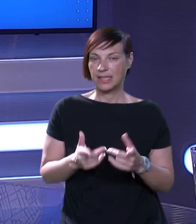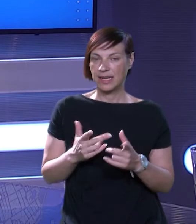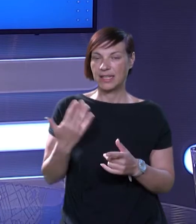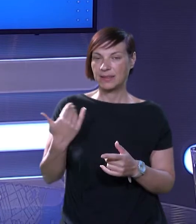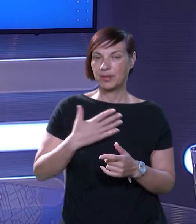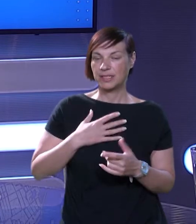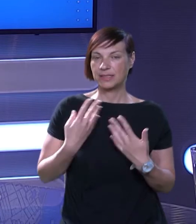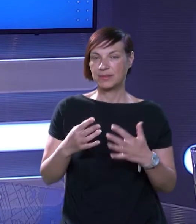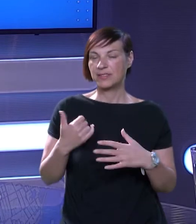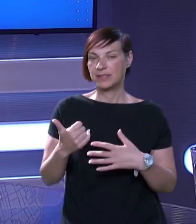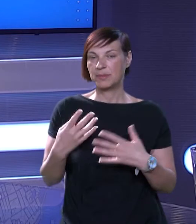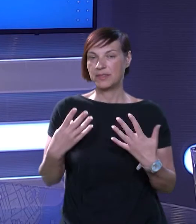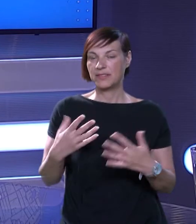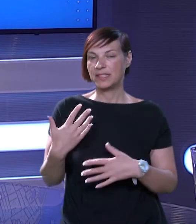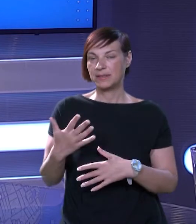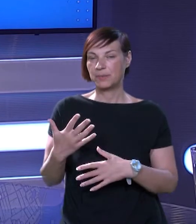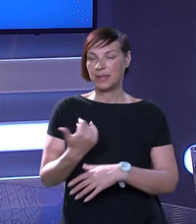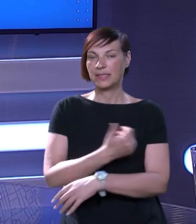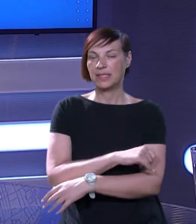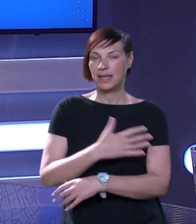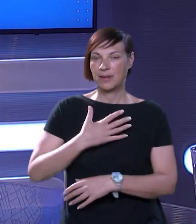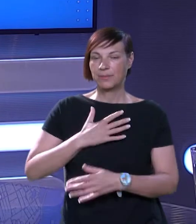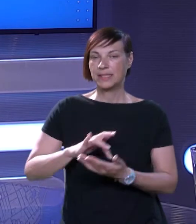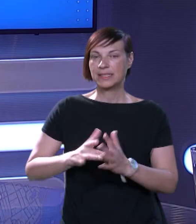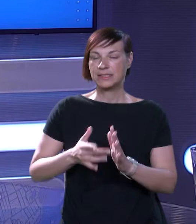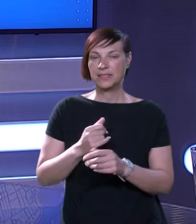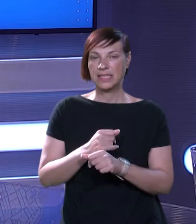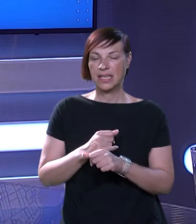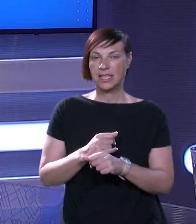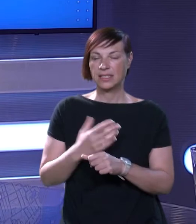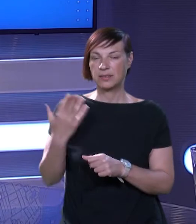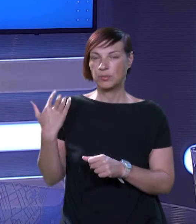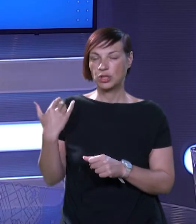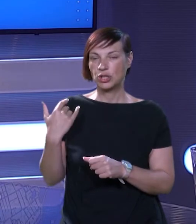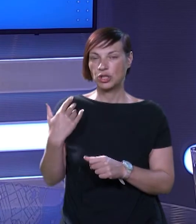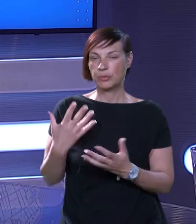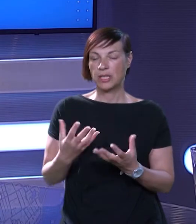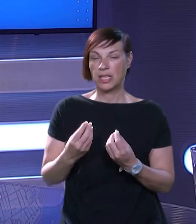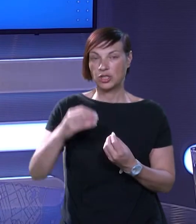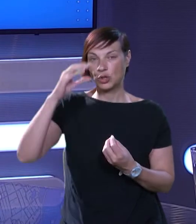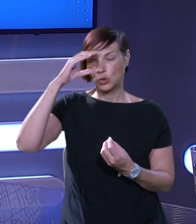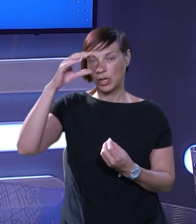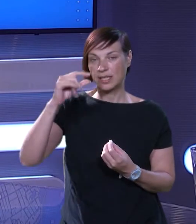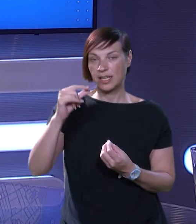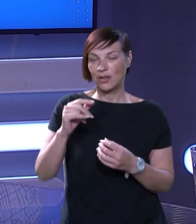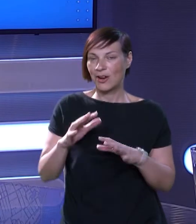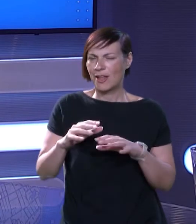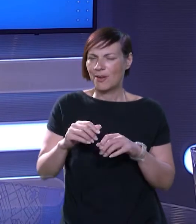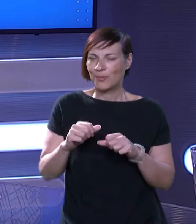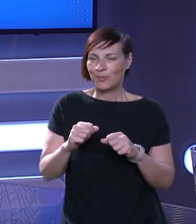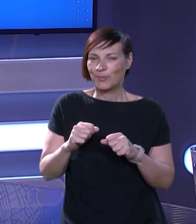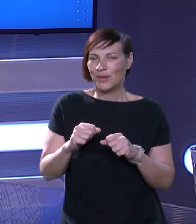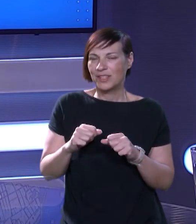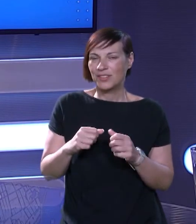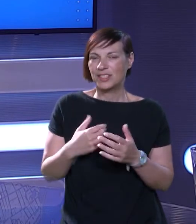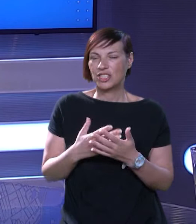rat je bio, znači ja sam 91. 95. generacija. Mi svi radimo. To je bilo, nas su gledali ko neke male medvjediće,